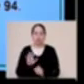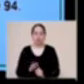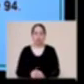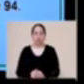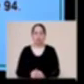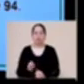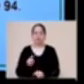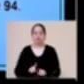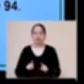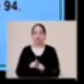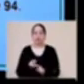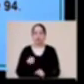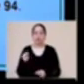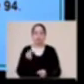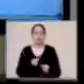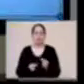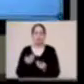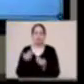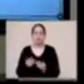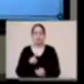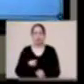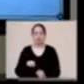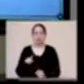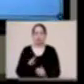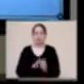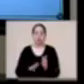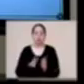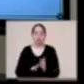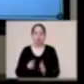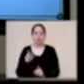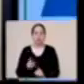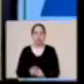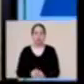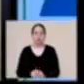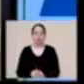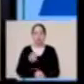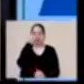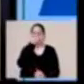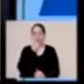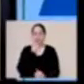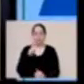165. А также нарисовать рисунок номер 94.